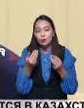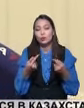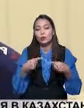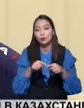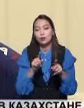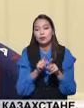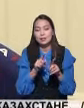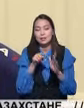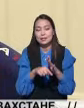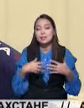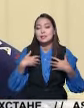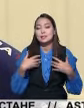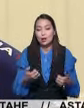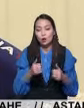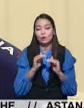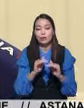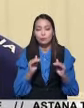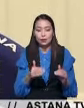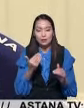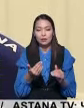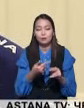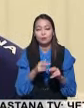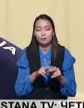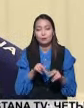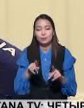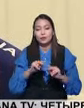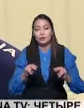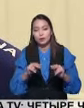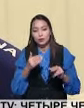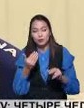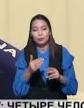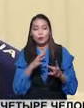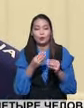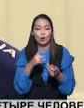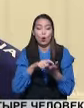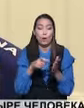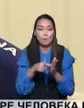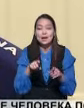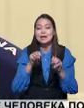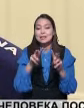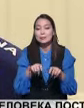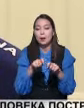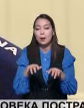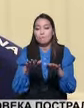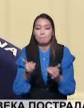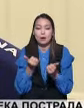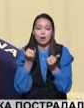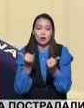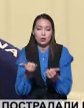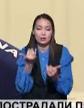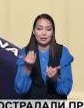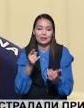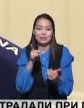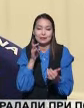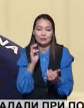среди здоровых сверстников. К примеру, если взять линейную педагогику, в общих классах мы создаем специальные места, где обозначаем их знаками.